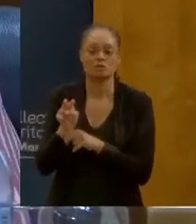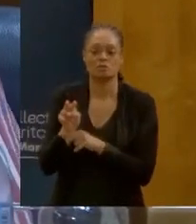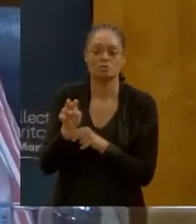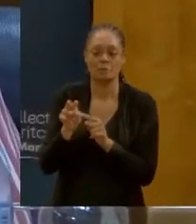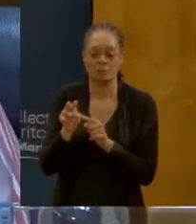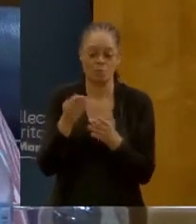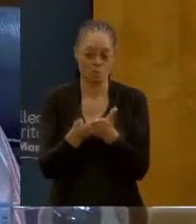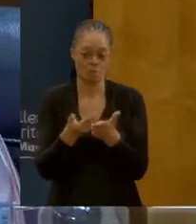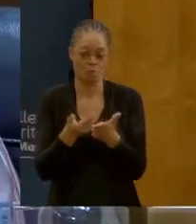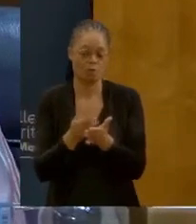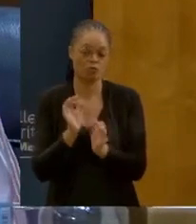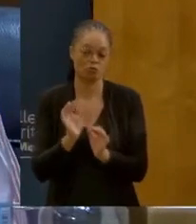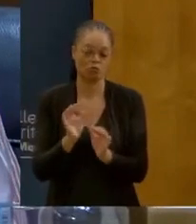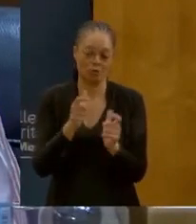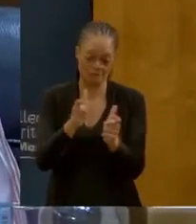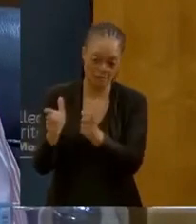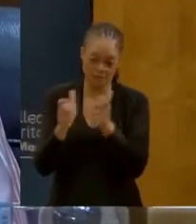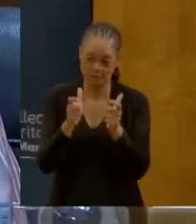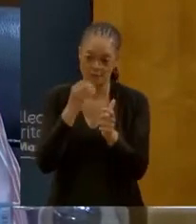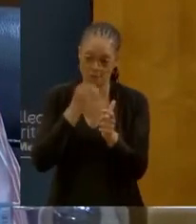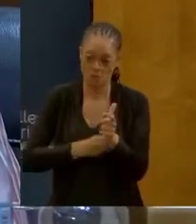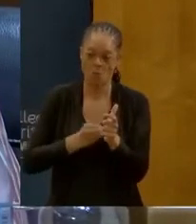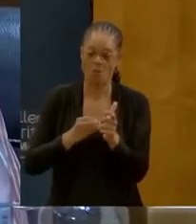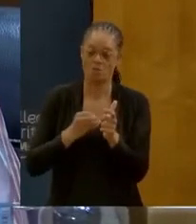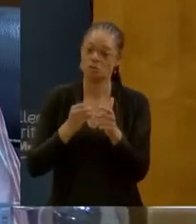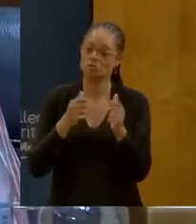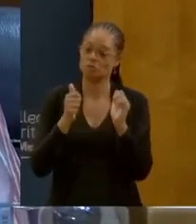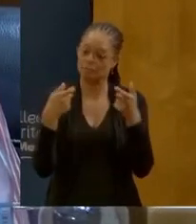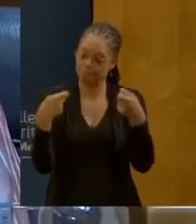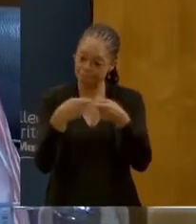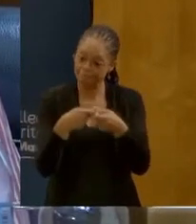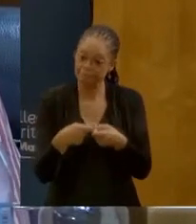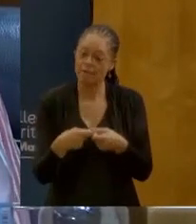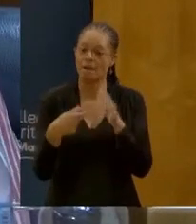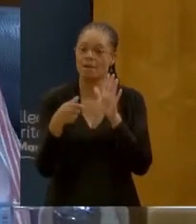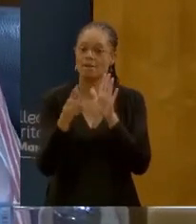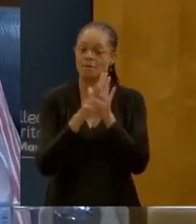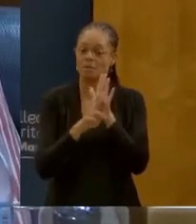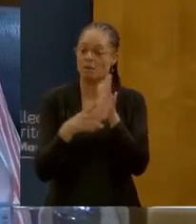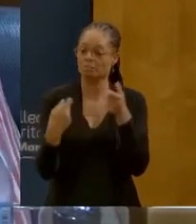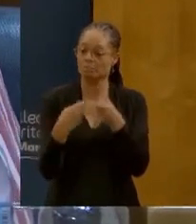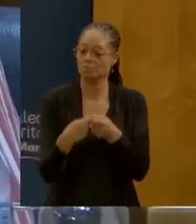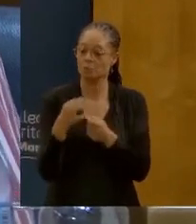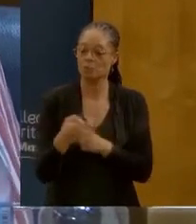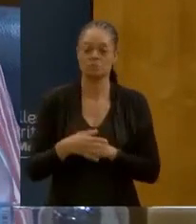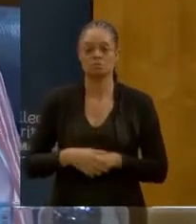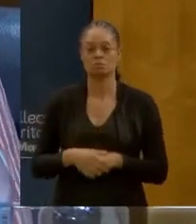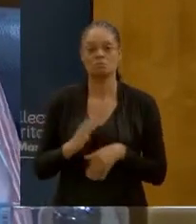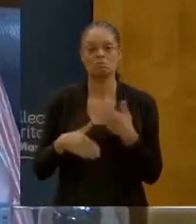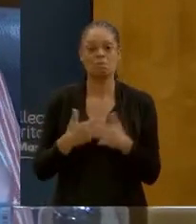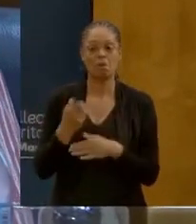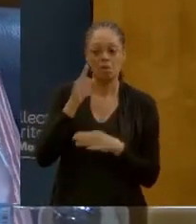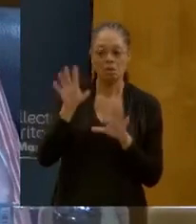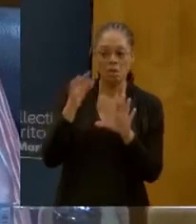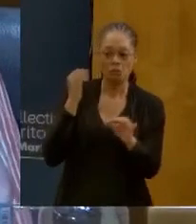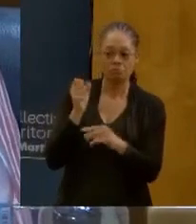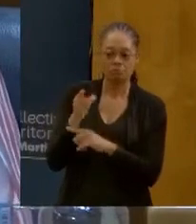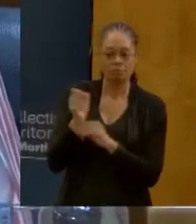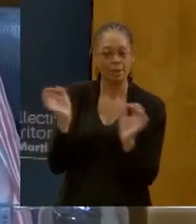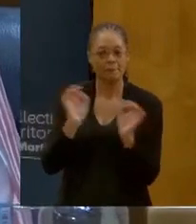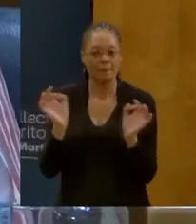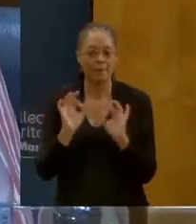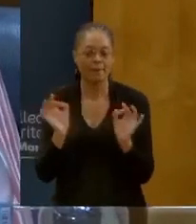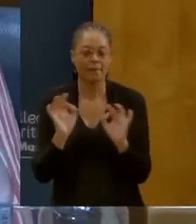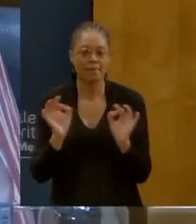vigilance, pour vérifier qu'ils sont toujours en règle, à jour. Et on découvre que cette entreprise n'était pas à jour puisqu'elle est mise